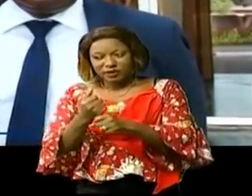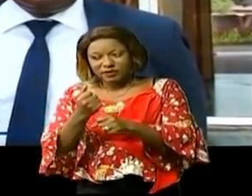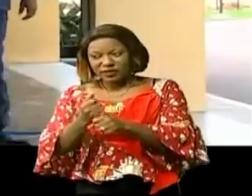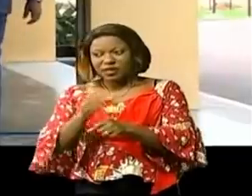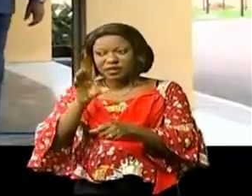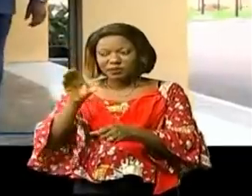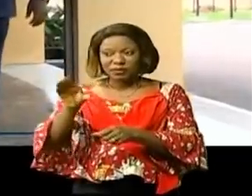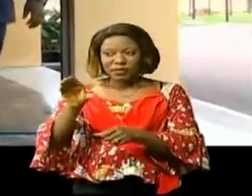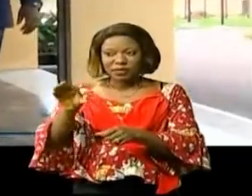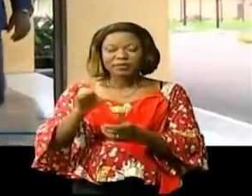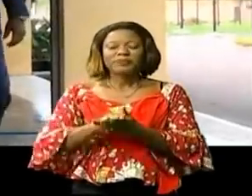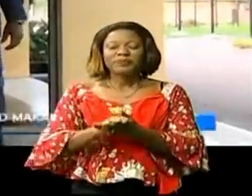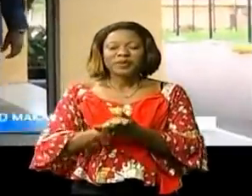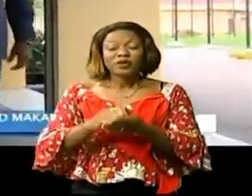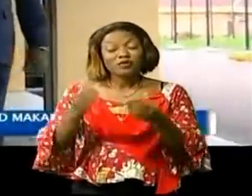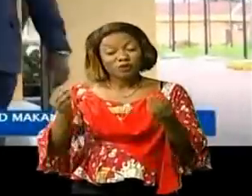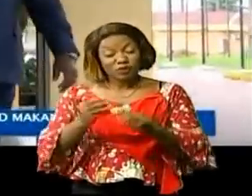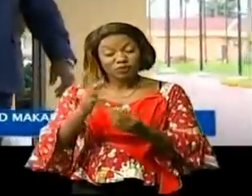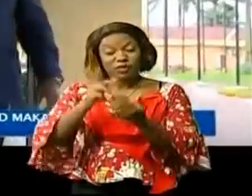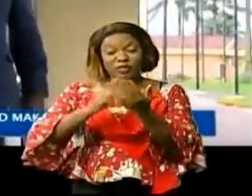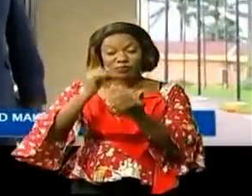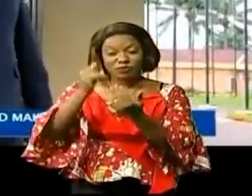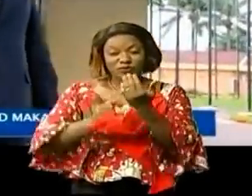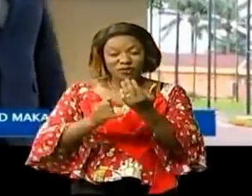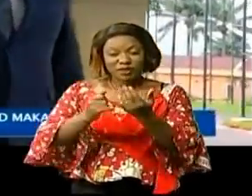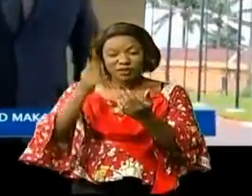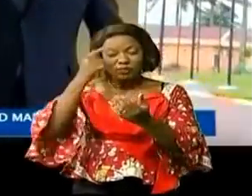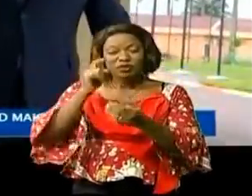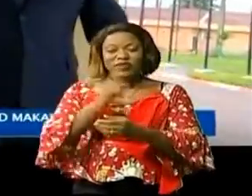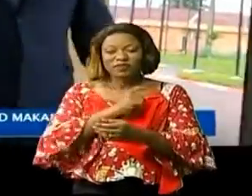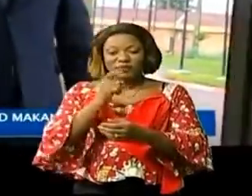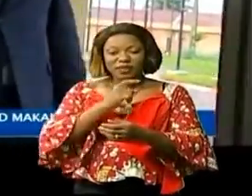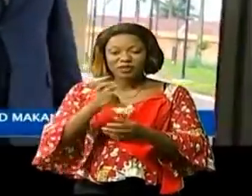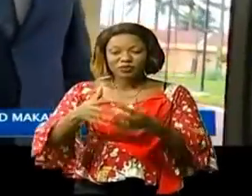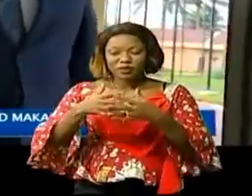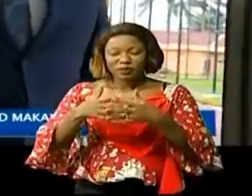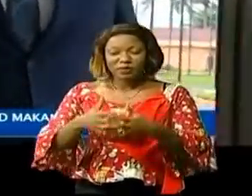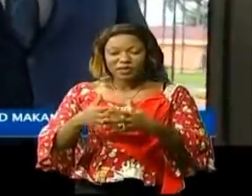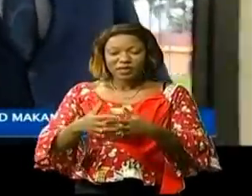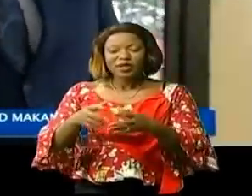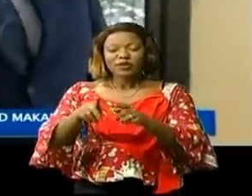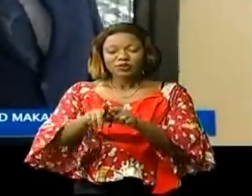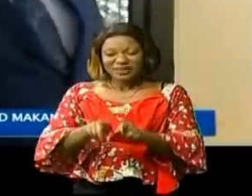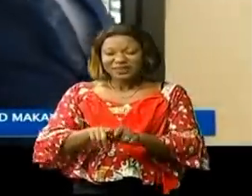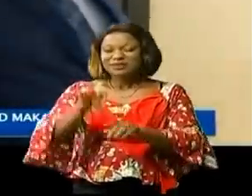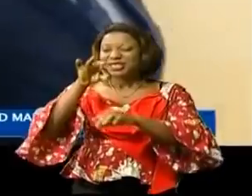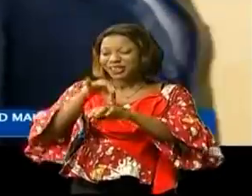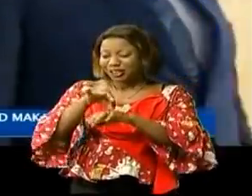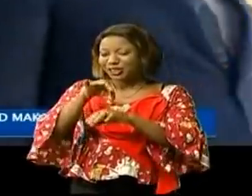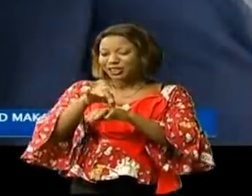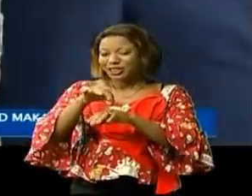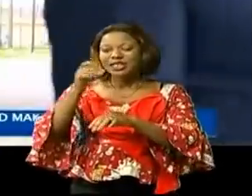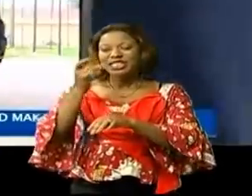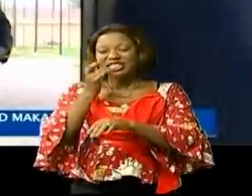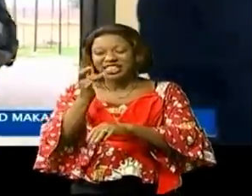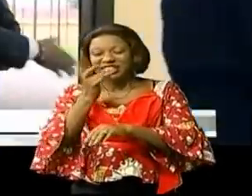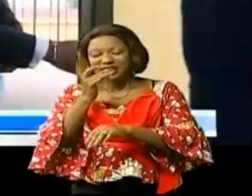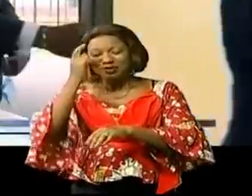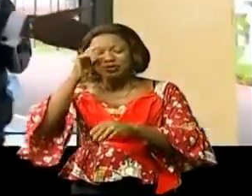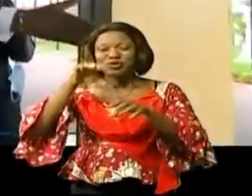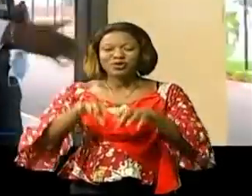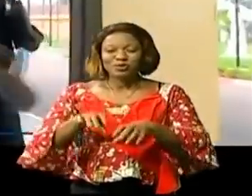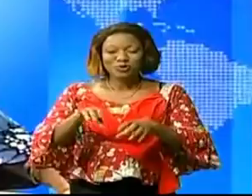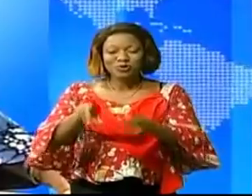locales. La mise en œuvre de ce projet de production de batteries électriques se présente donc comme une opportunité pour la RDC et tout le